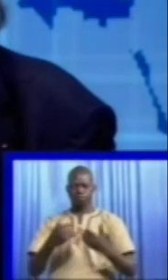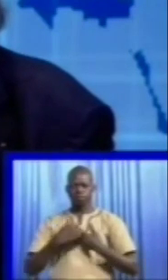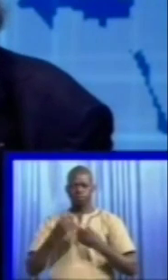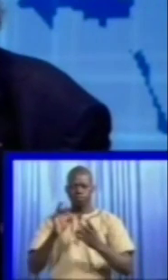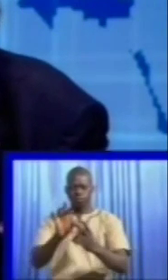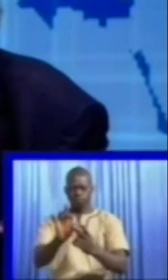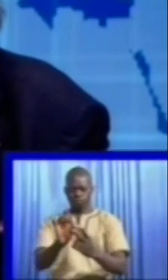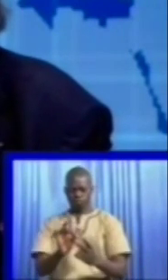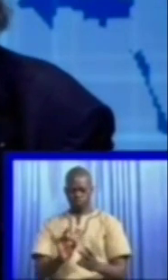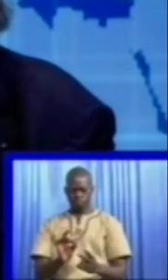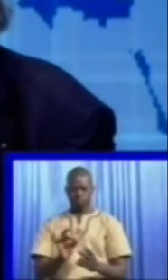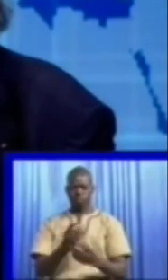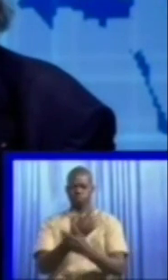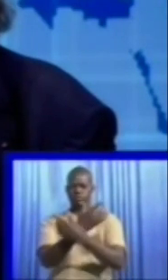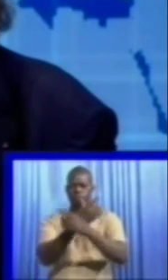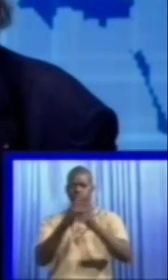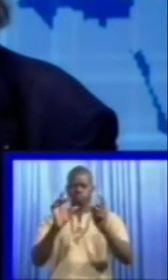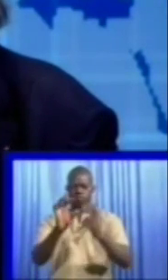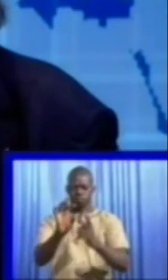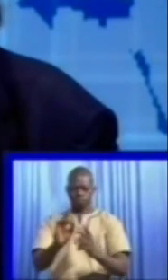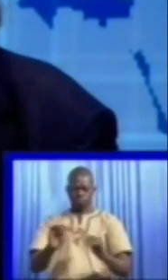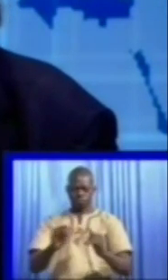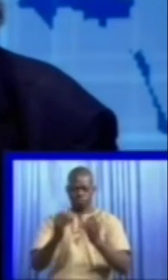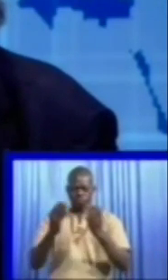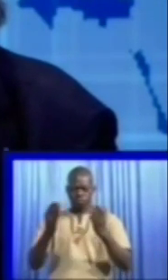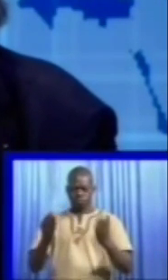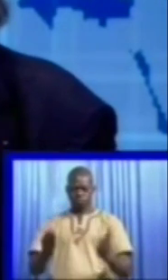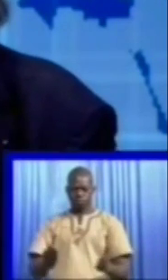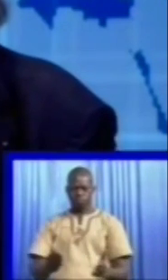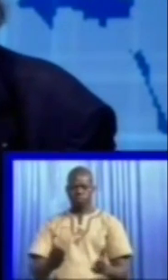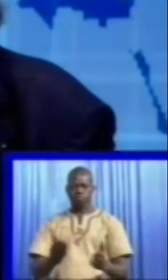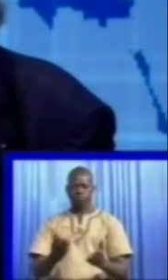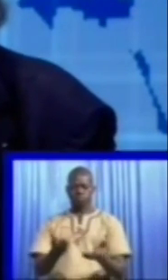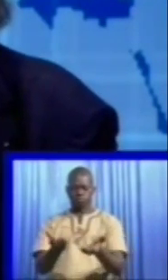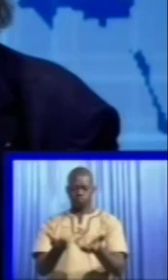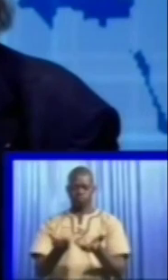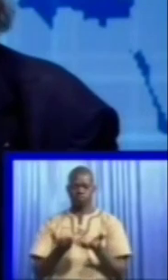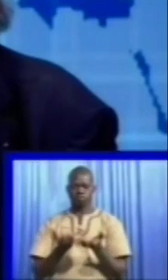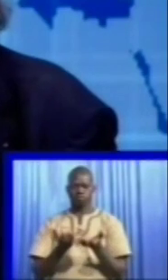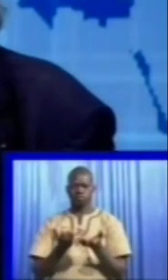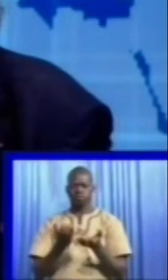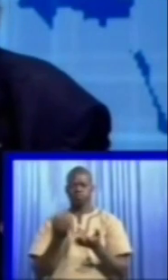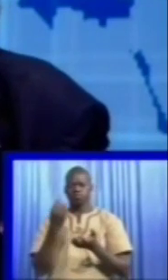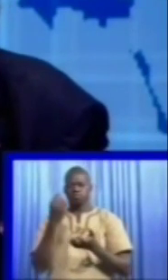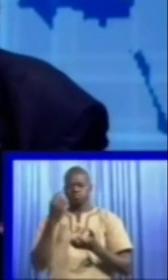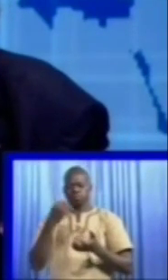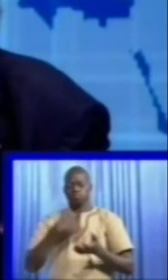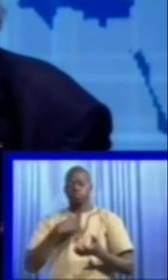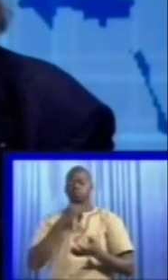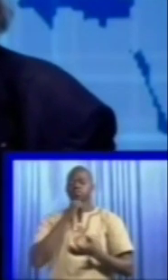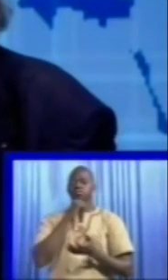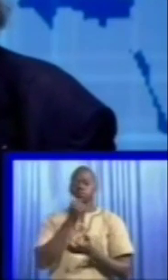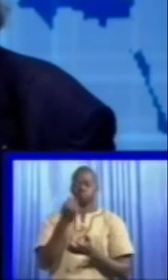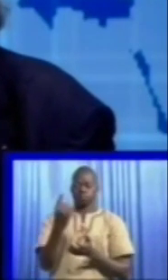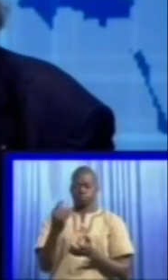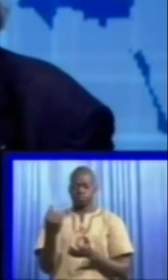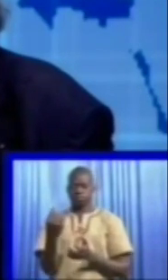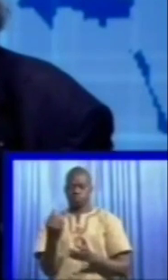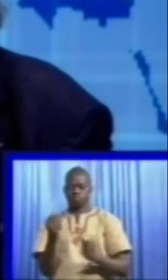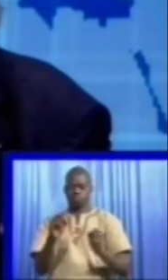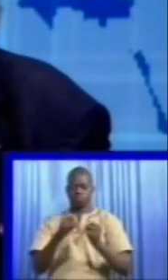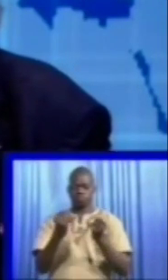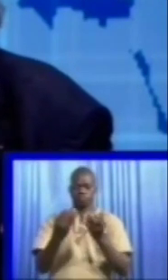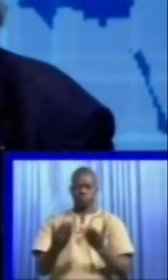qu'ils aient le libre choix du journal qui leur convient. Qu'il n'y ait pas un seul journal, une seule